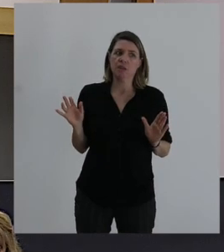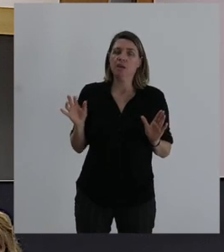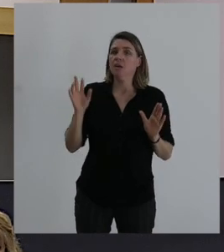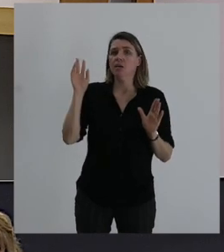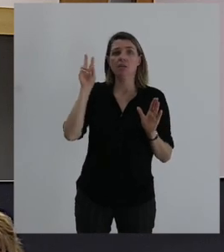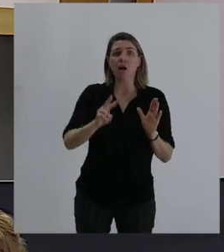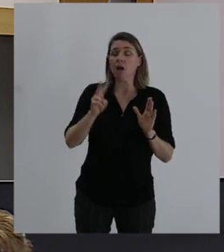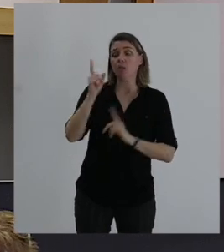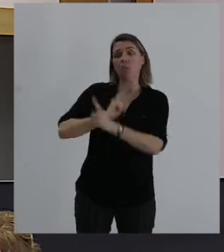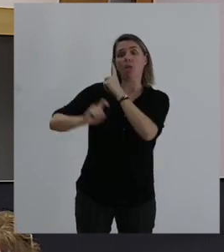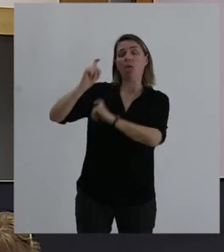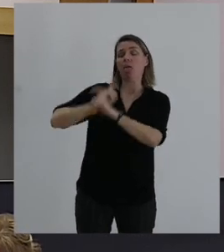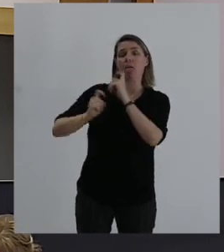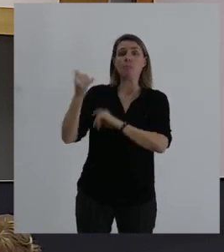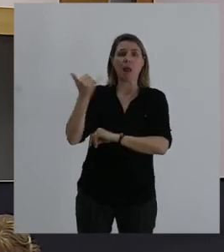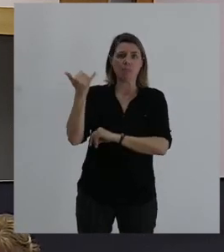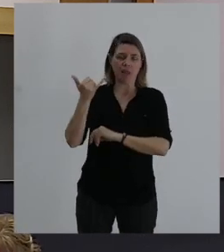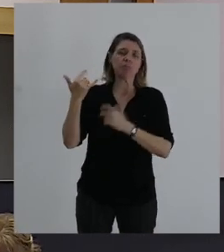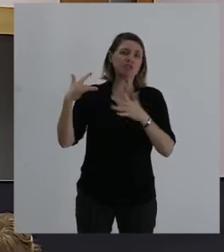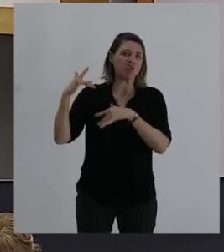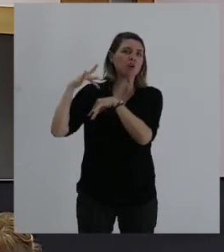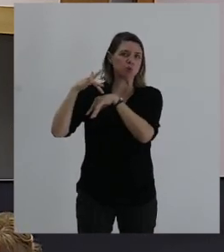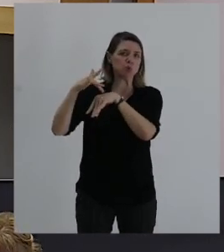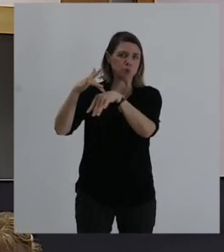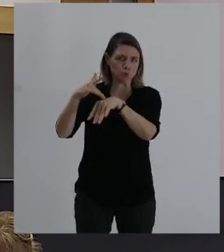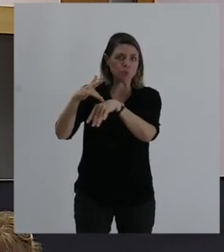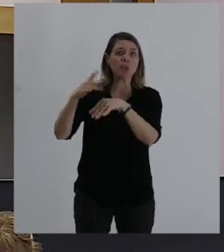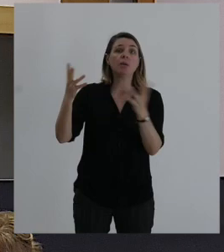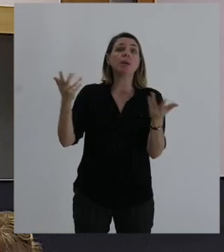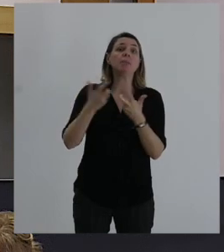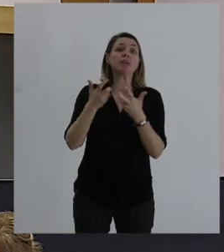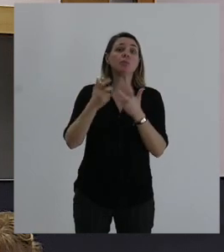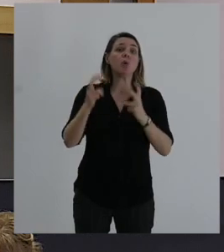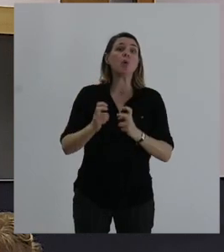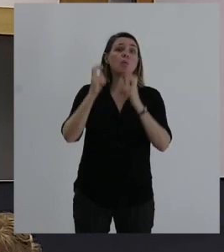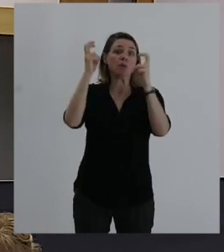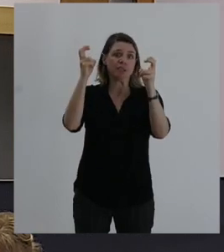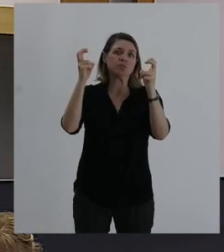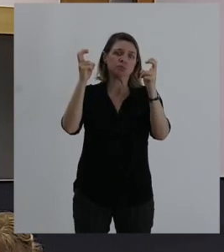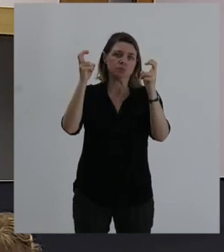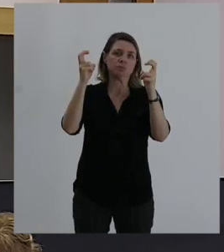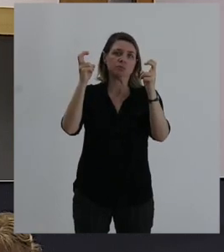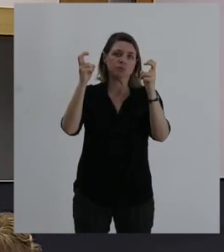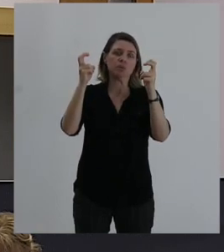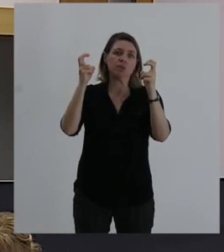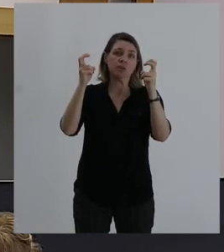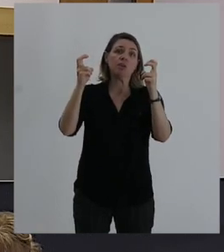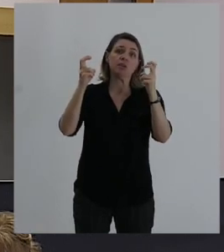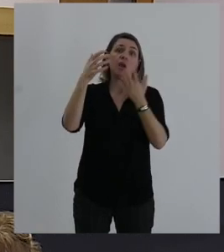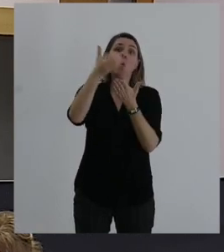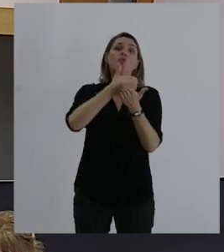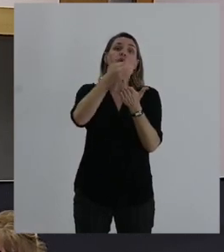qui a été fait, mais rapidement quand même, l'augmentation exponentielle